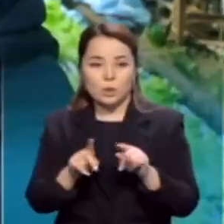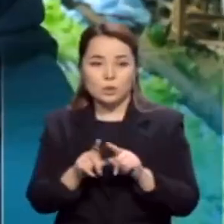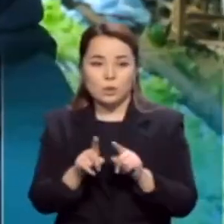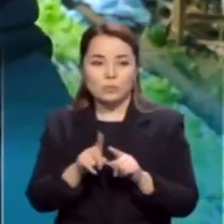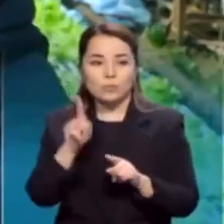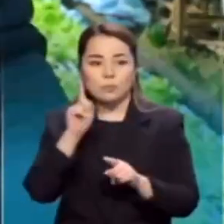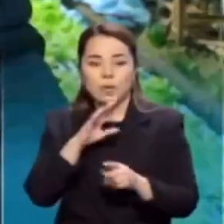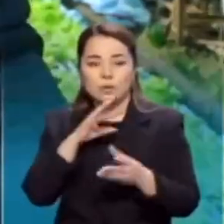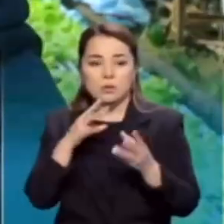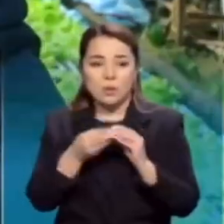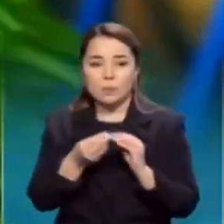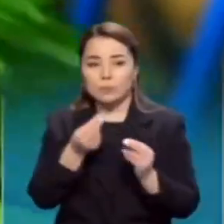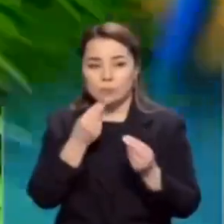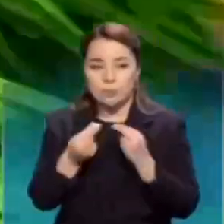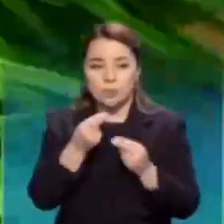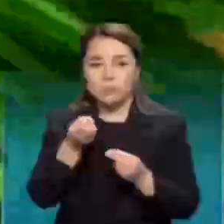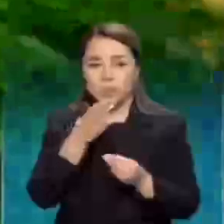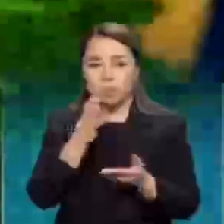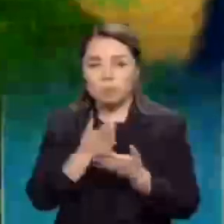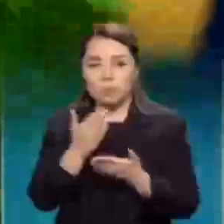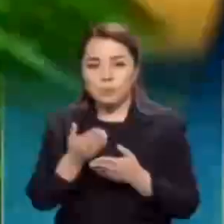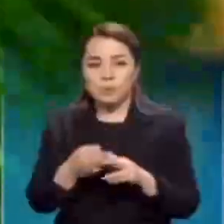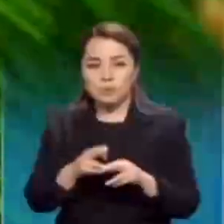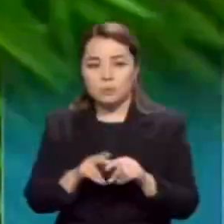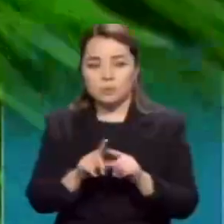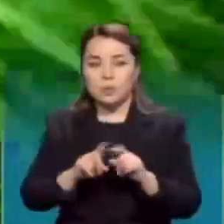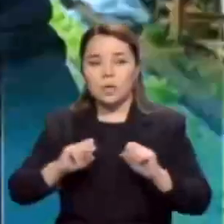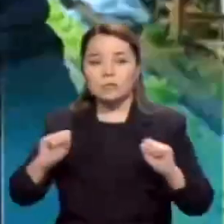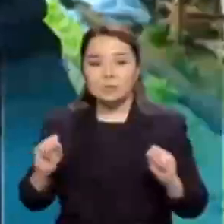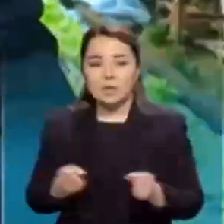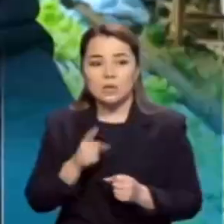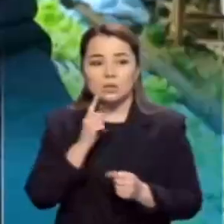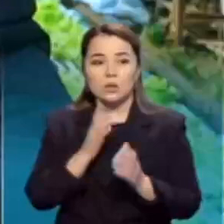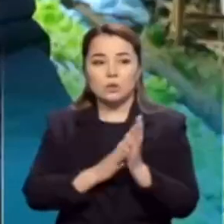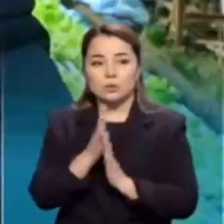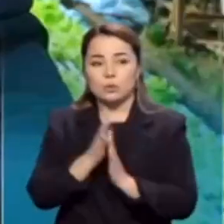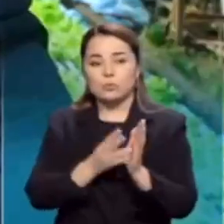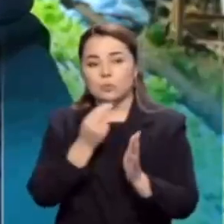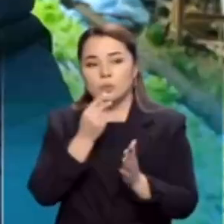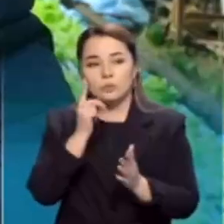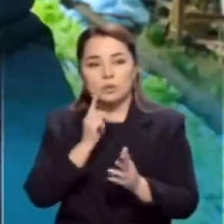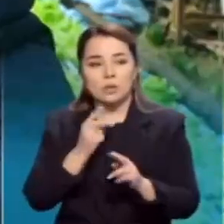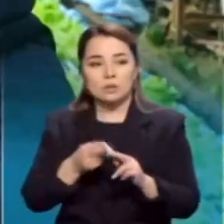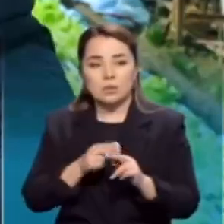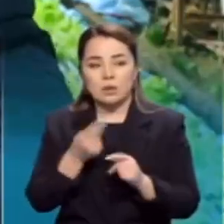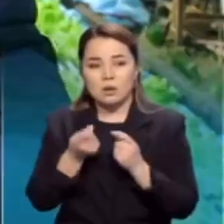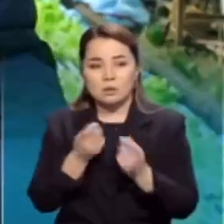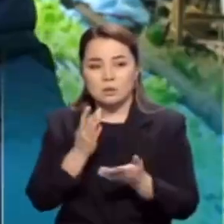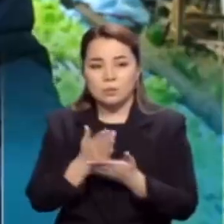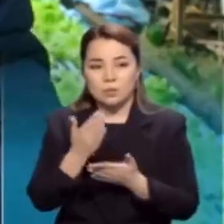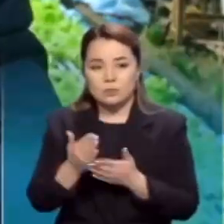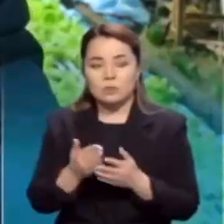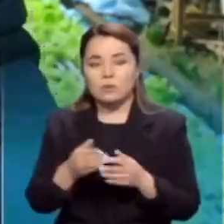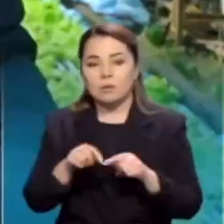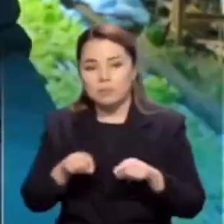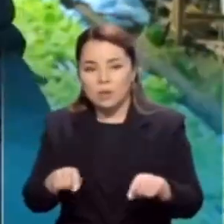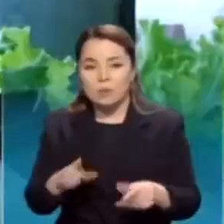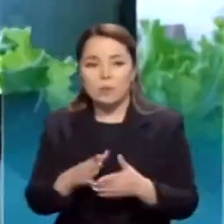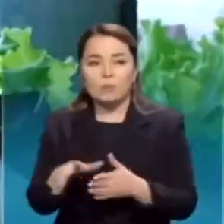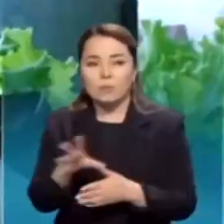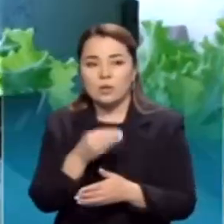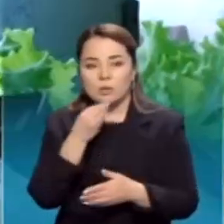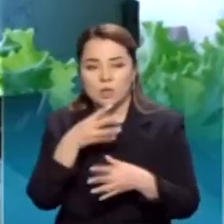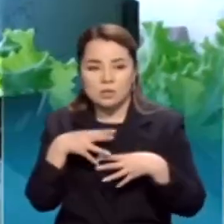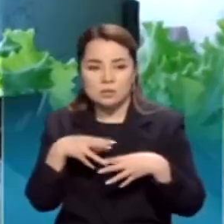сиырда үйренсе, ол да жақсы жейді. Осы қақаған қыста жасыл шөп жеп отыр. Арасында арпасы бар, тамыры бар, бәрін жейді